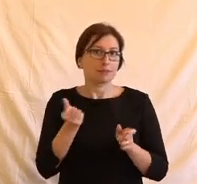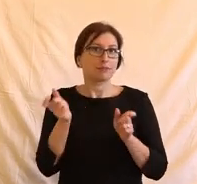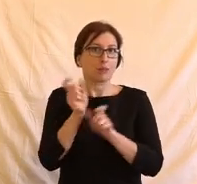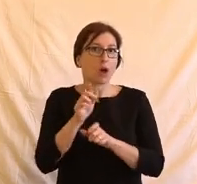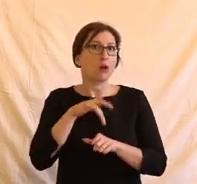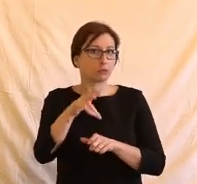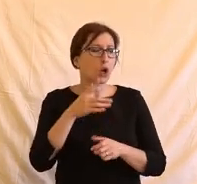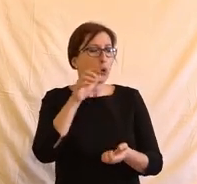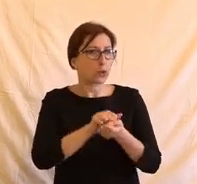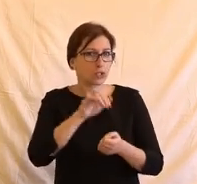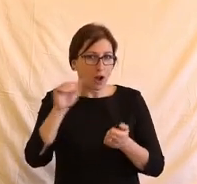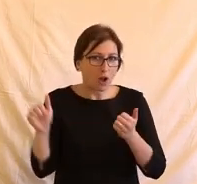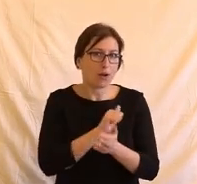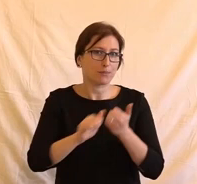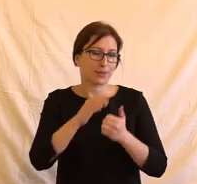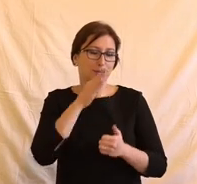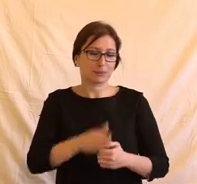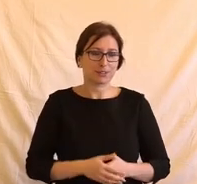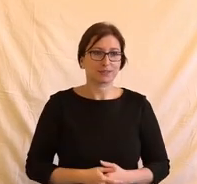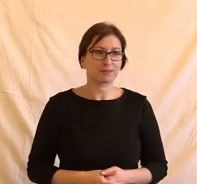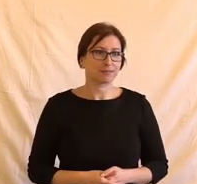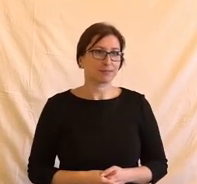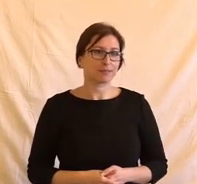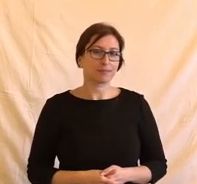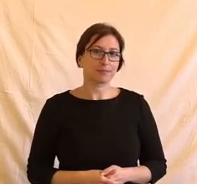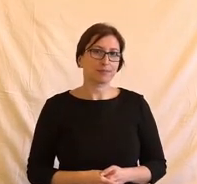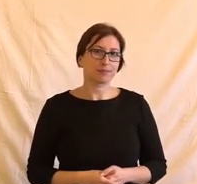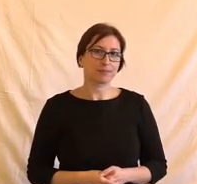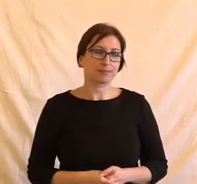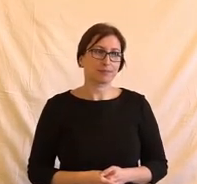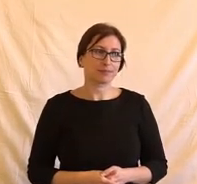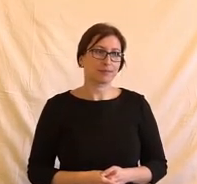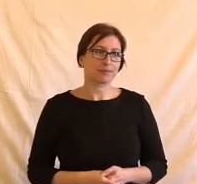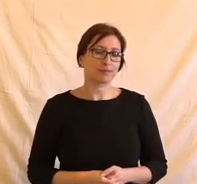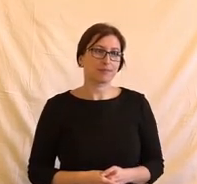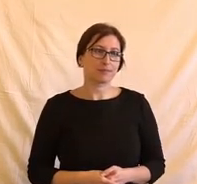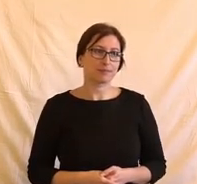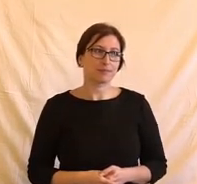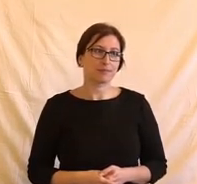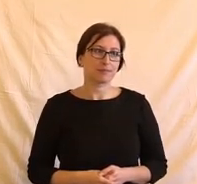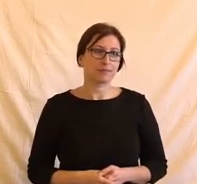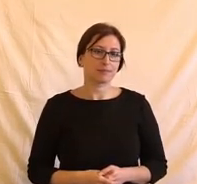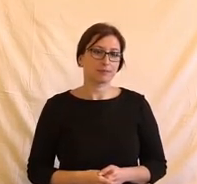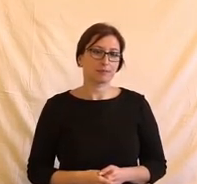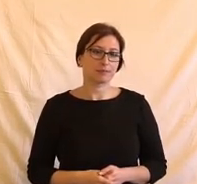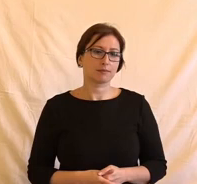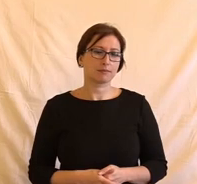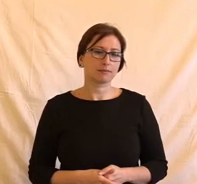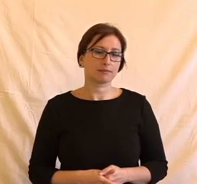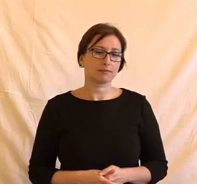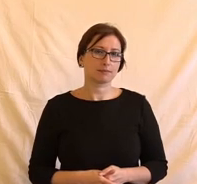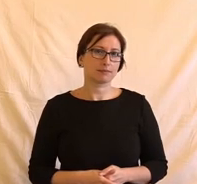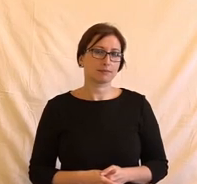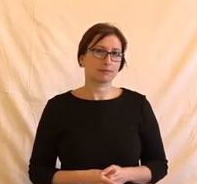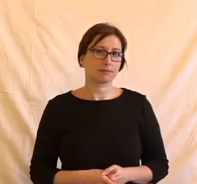Ne někdy, určitě se rýmuje. So I'm going to tell you a little story about this little country called